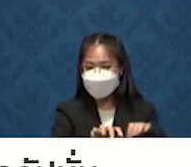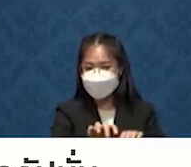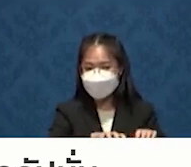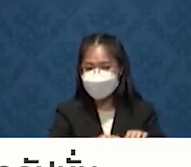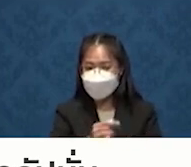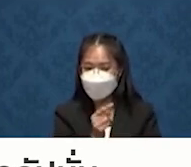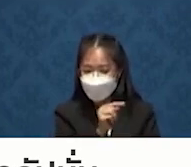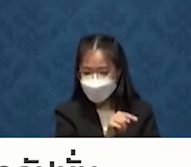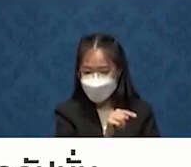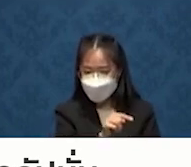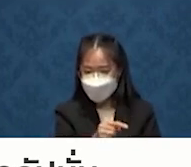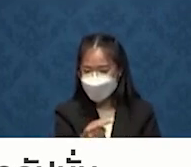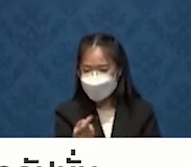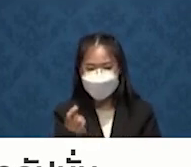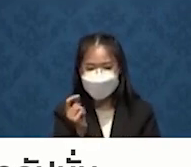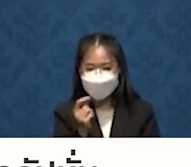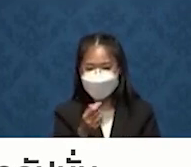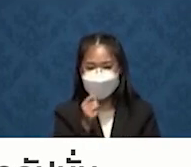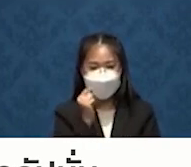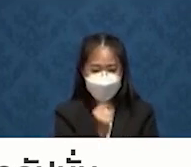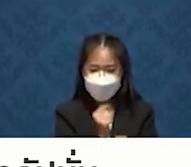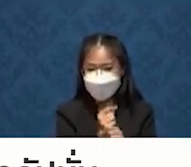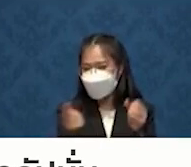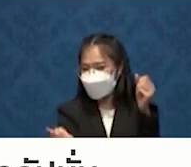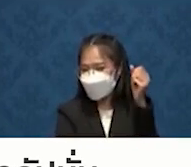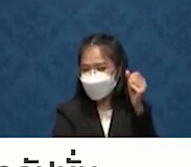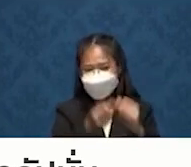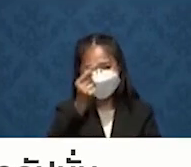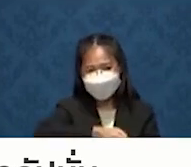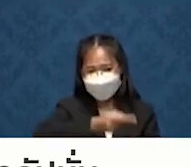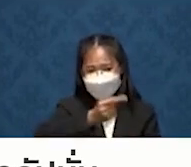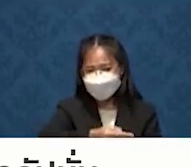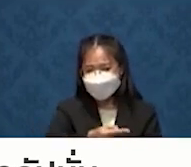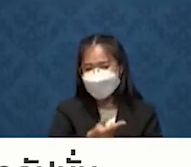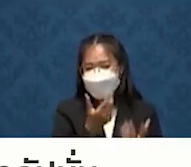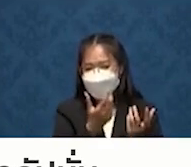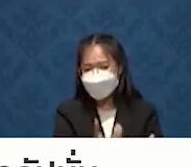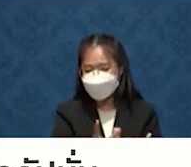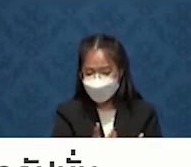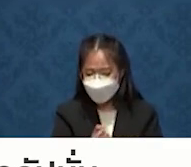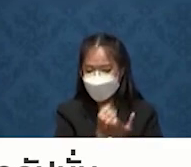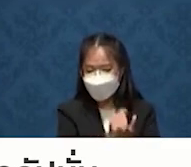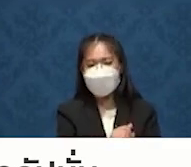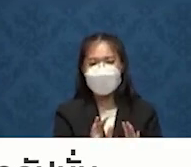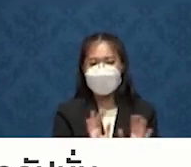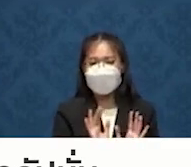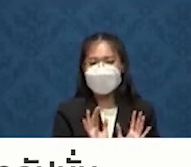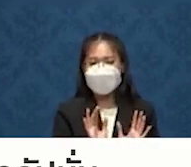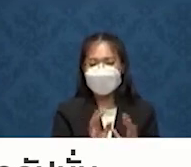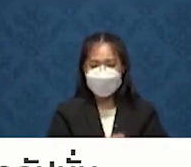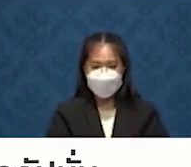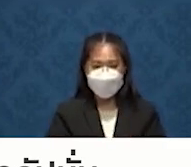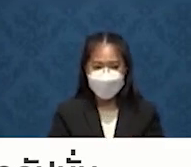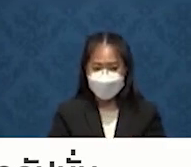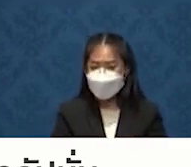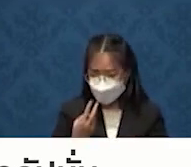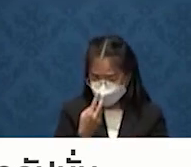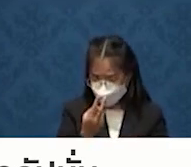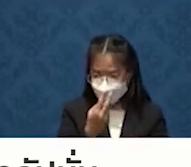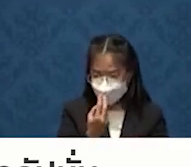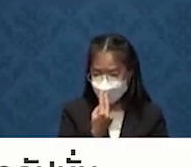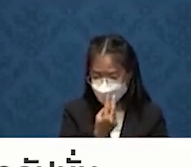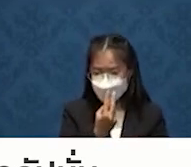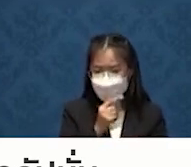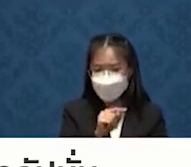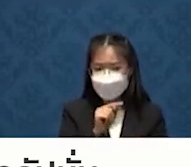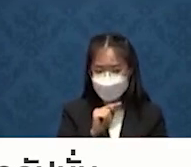จะต้องดำเนินคดีอย่างเด็ดขาดทุกขั้นตอนไม่มีการละเว้นอย่างแน่นอนนะครับเพราะฉะนั้นที่ผ่านมาเนี่ยท่านก็เห็นอยู่แล้วนะครับว่า